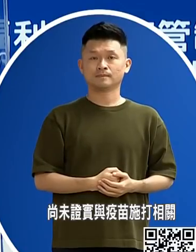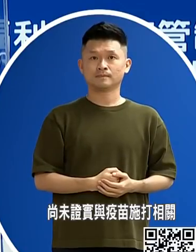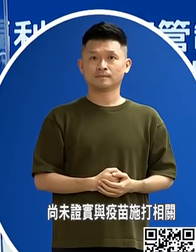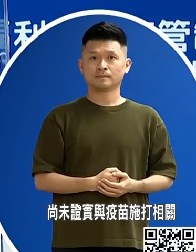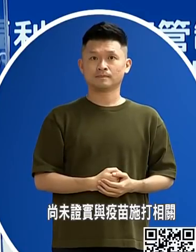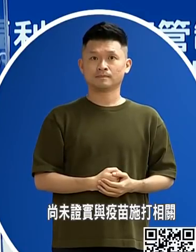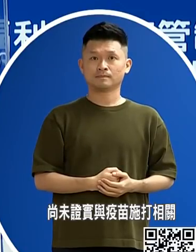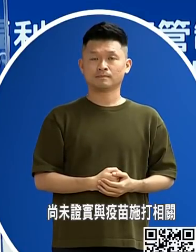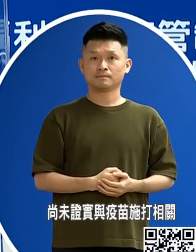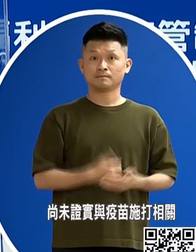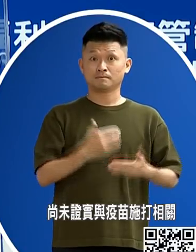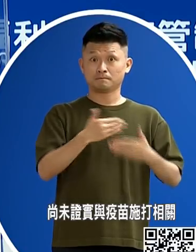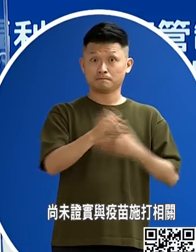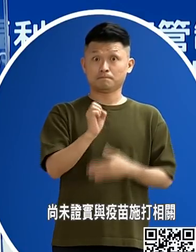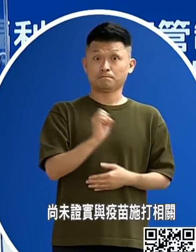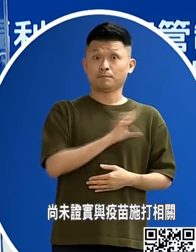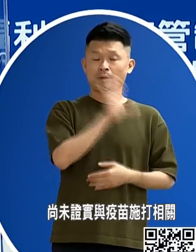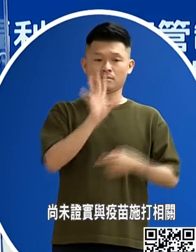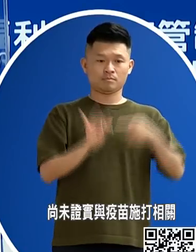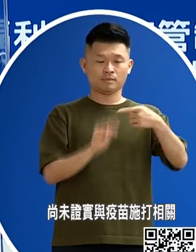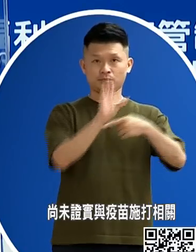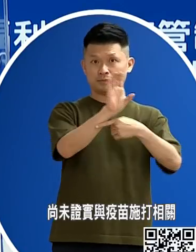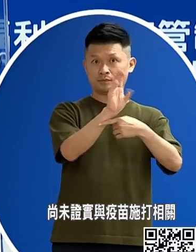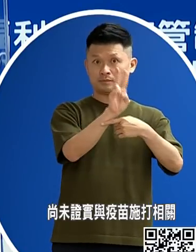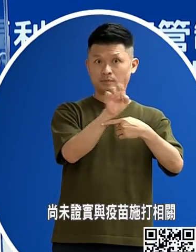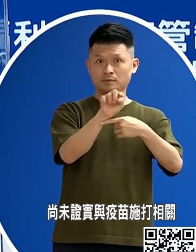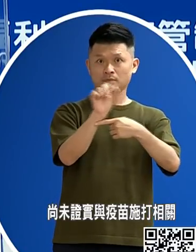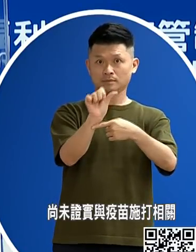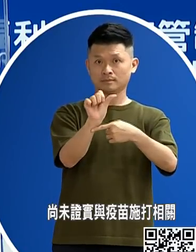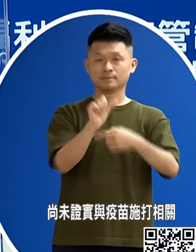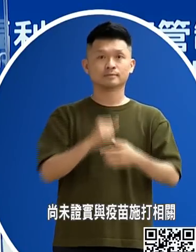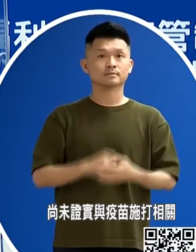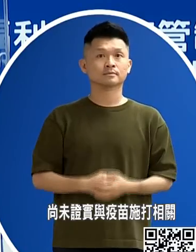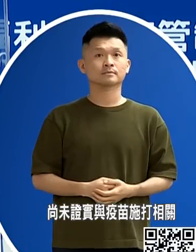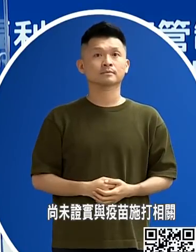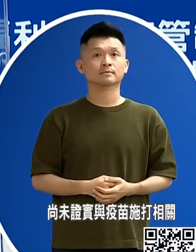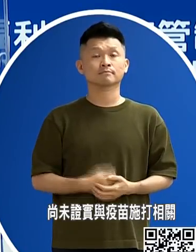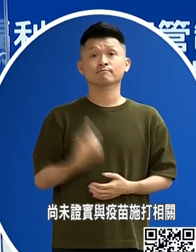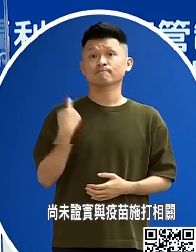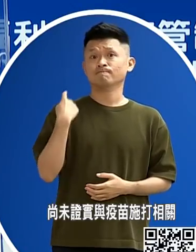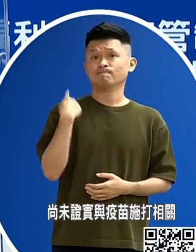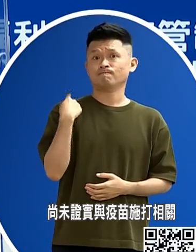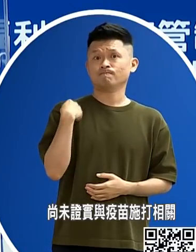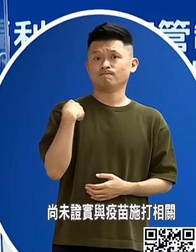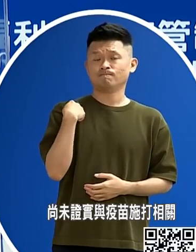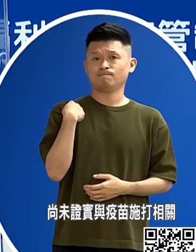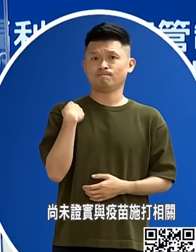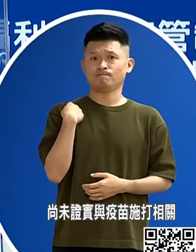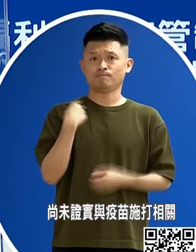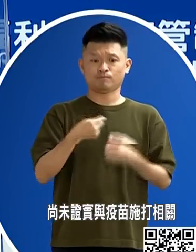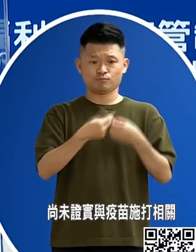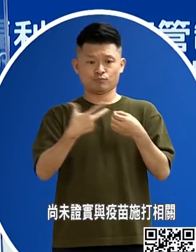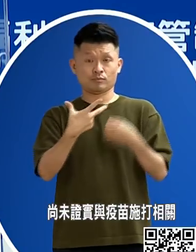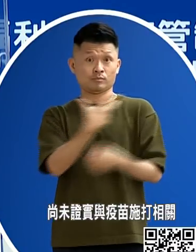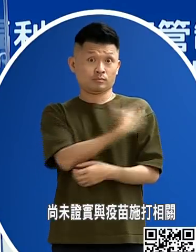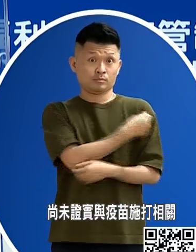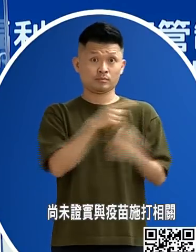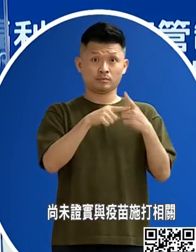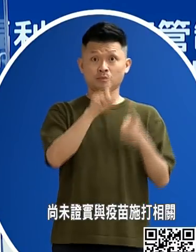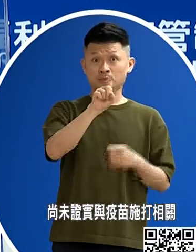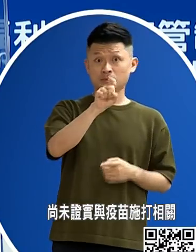那这样我们解除隔离的比例到92.5%。那昨天的疫苗打了